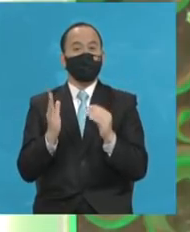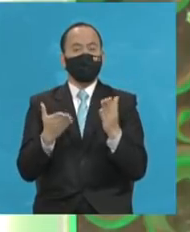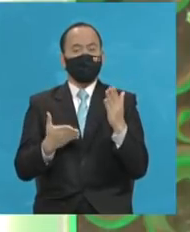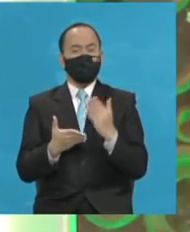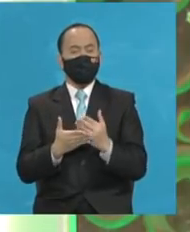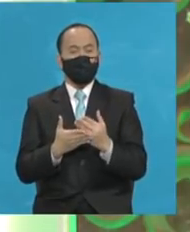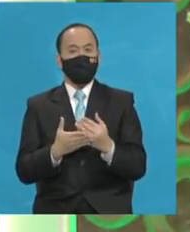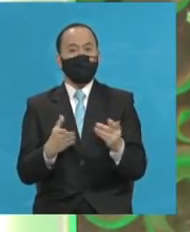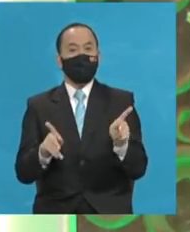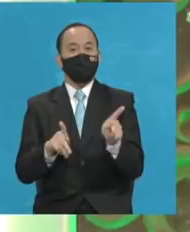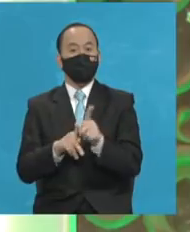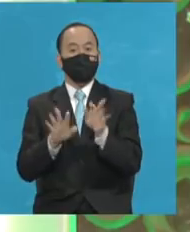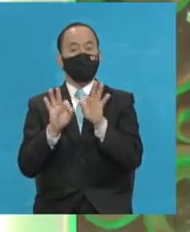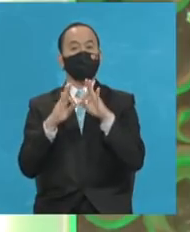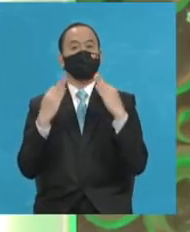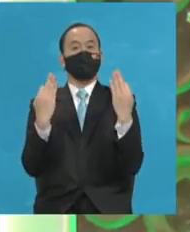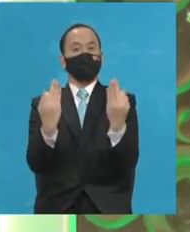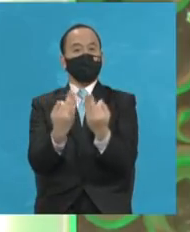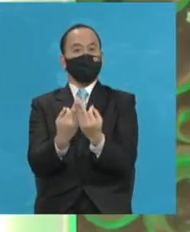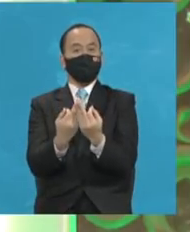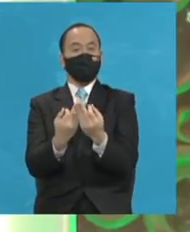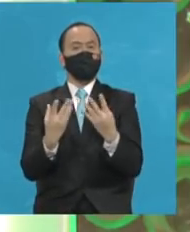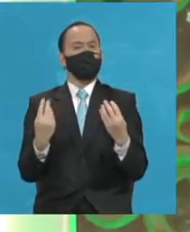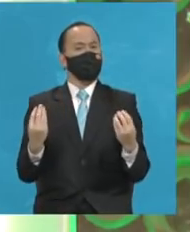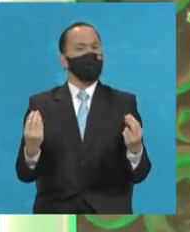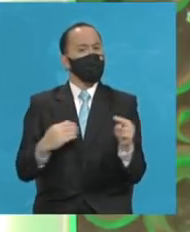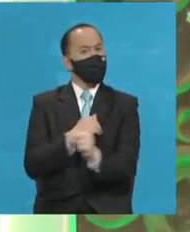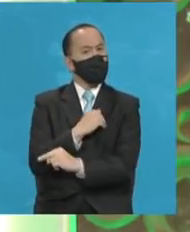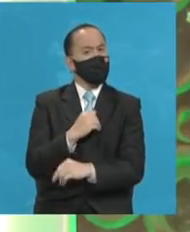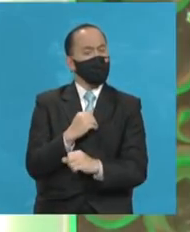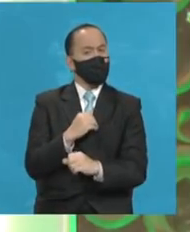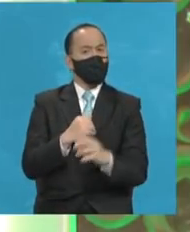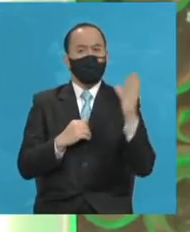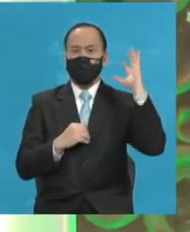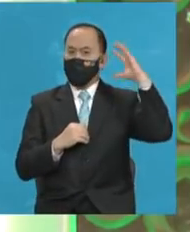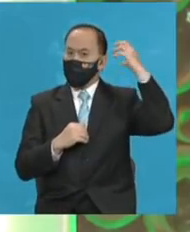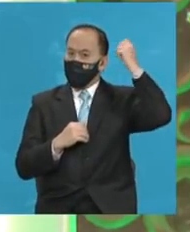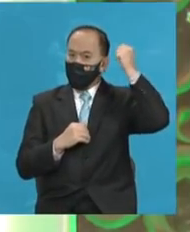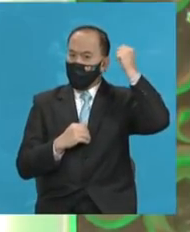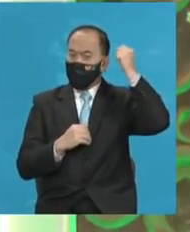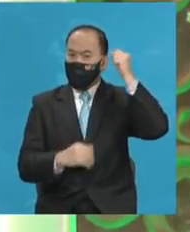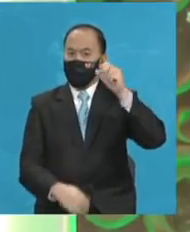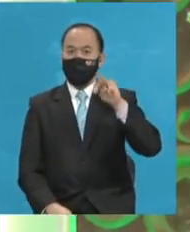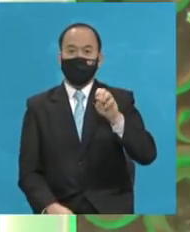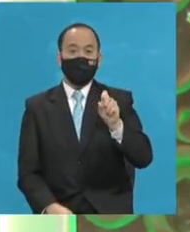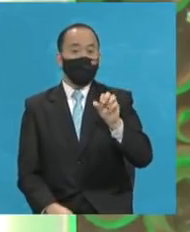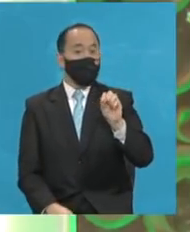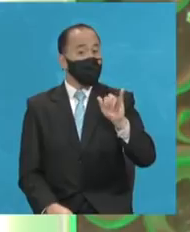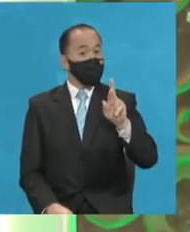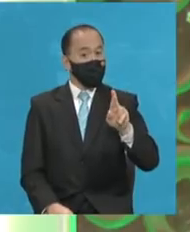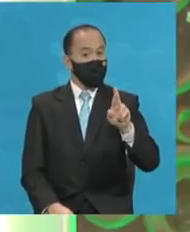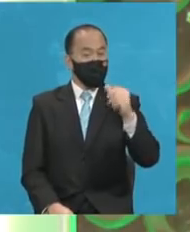ke pangkuan keluarga dan beberapa negara yaitu Hai Cambodia Mesir